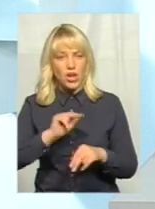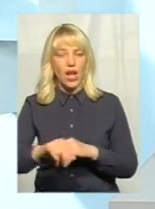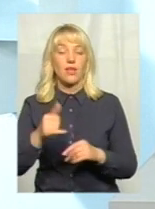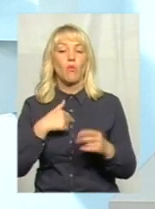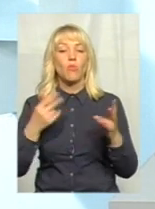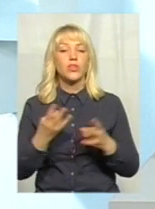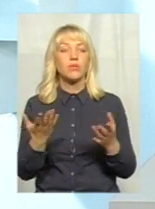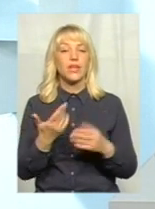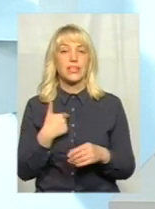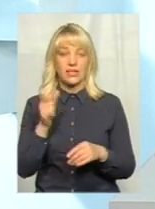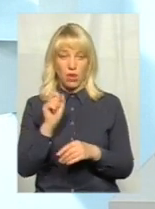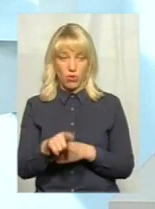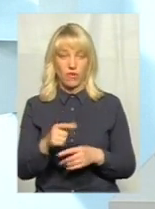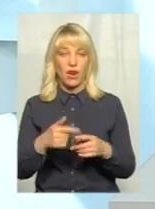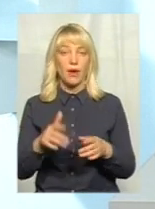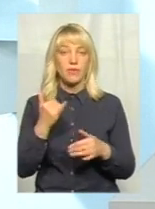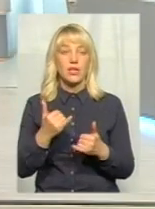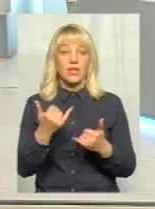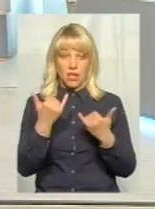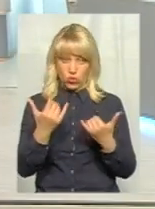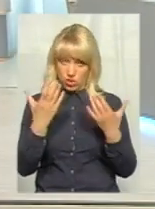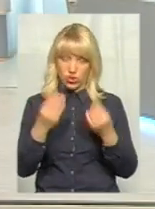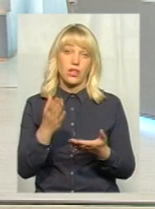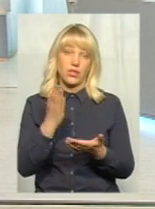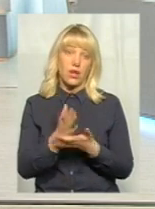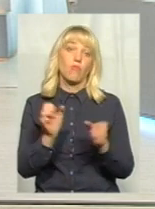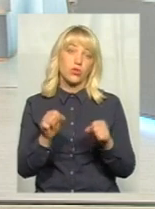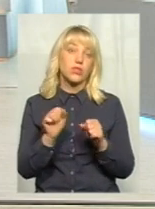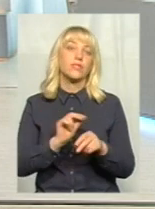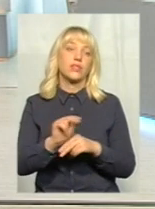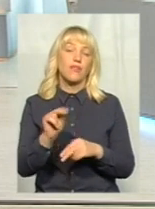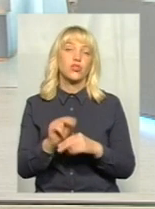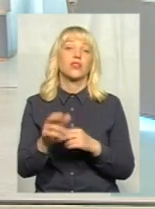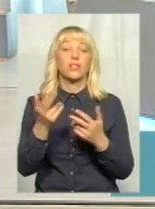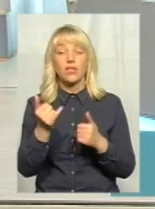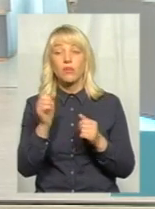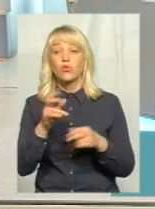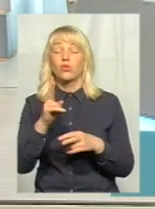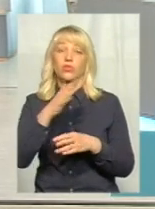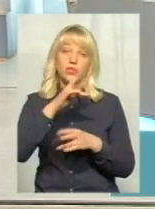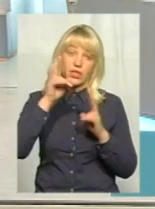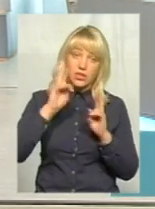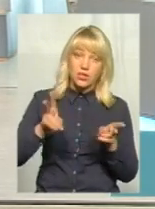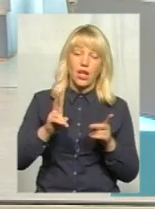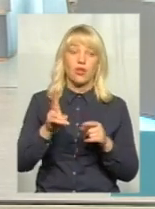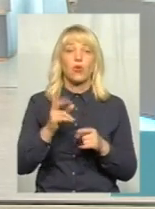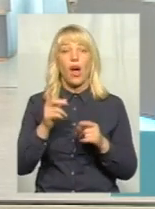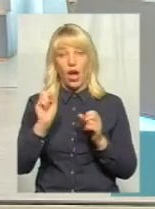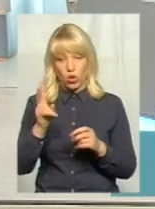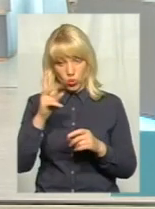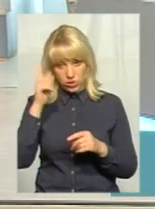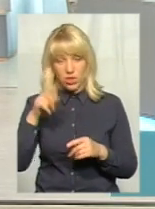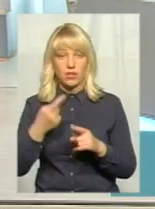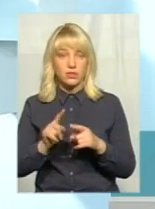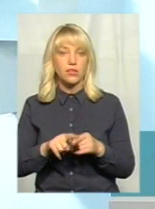ринок, на сьогоднішній день у нас є можливості навчати. Да, про це не дуже ще багато якби знають, а ті, хто знають, тим успішно користуються. Ну